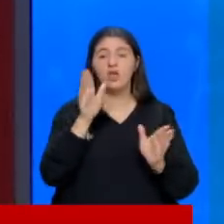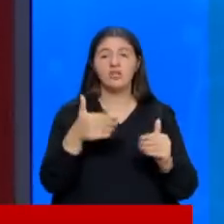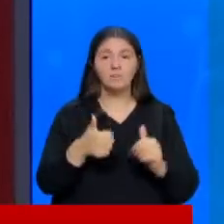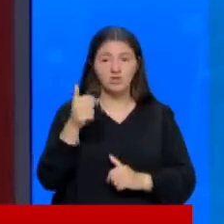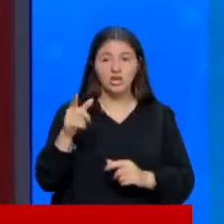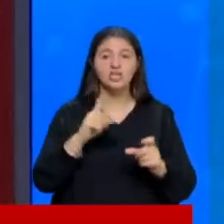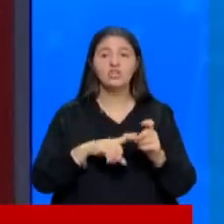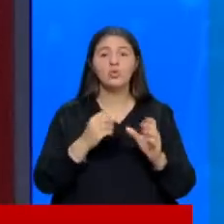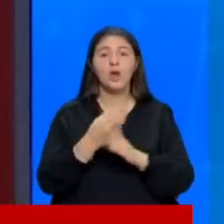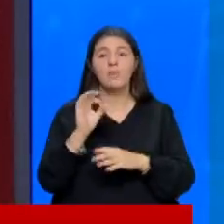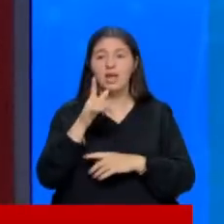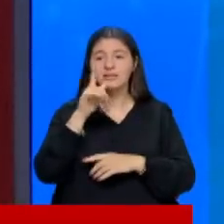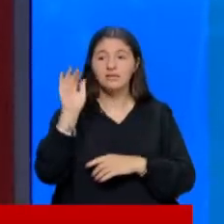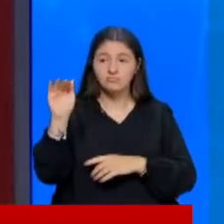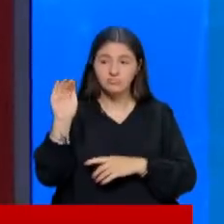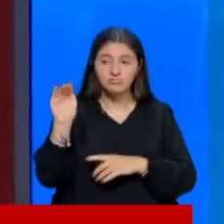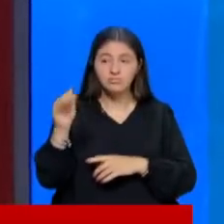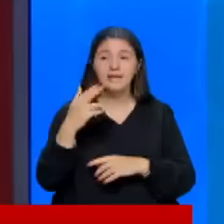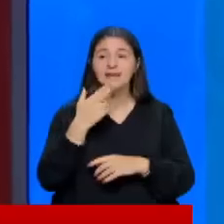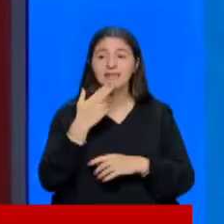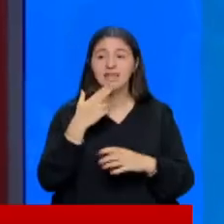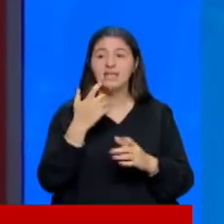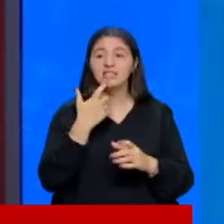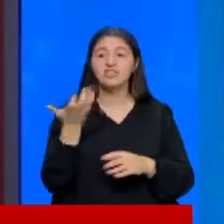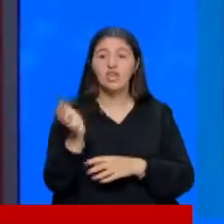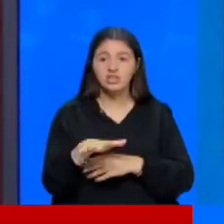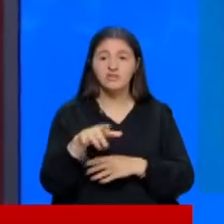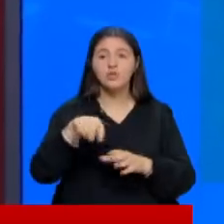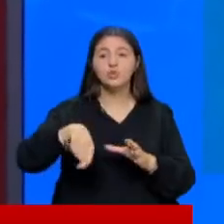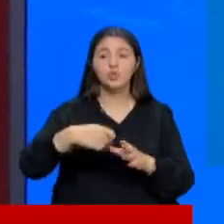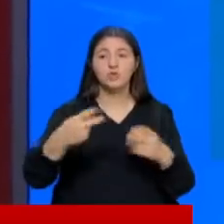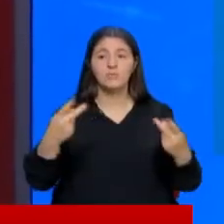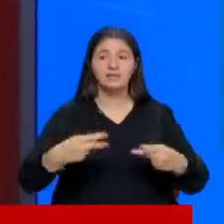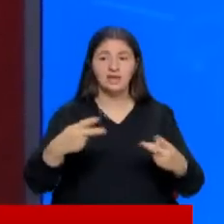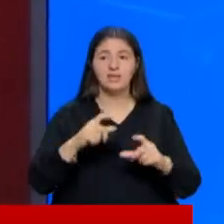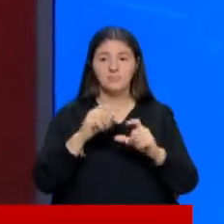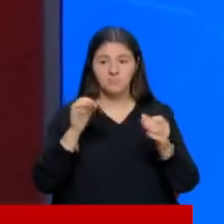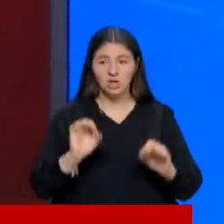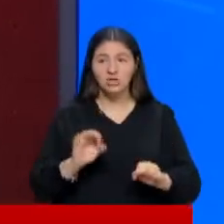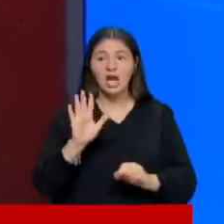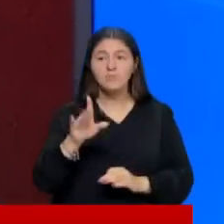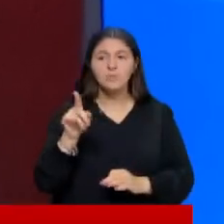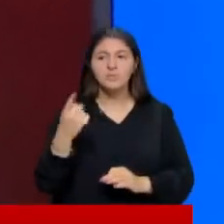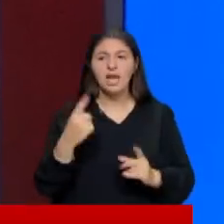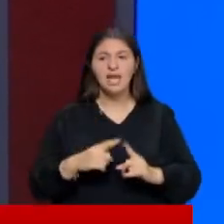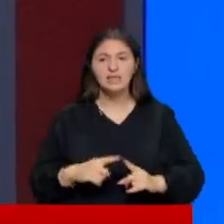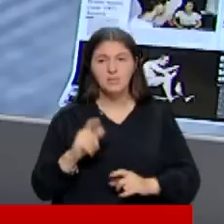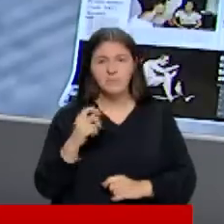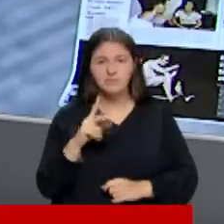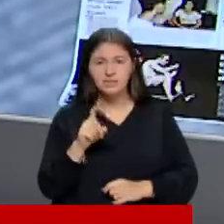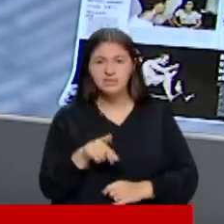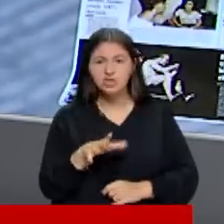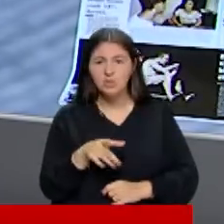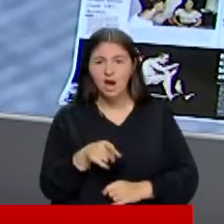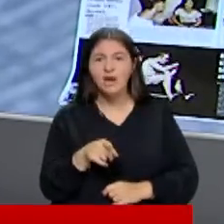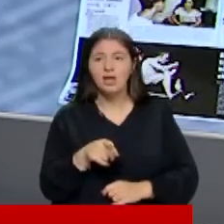çaykur'a böyle sesleniyor kadınların salça ve sos mesaisi başladı yalnız burada bir hesap yapabilir misiniz